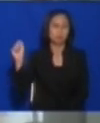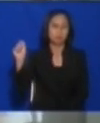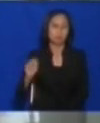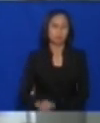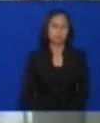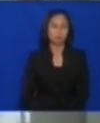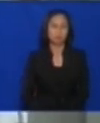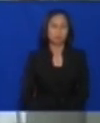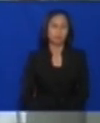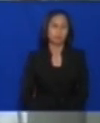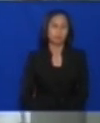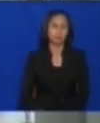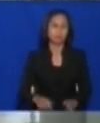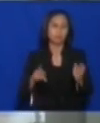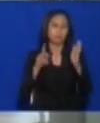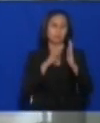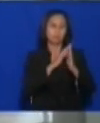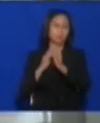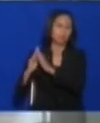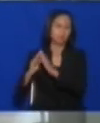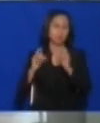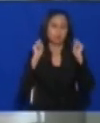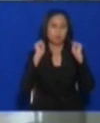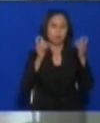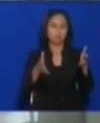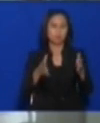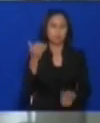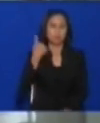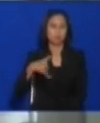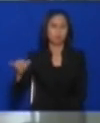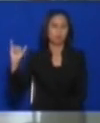bersih nyaman dan aman guyub